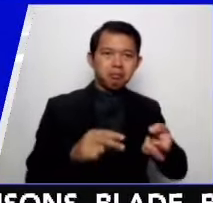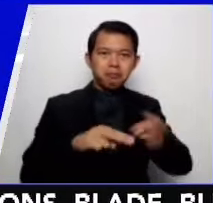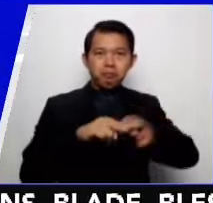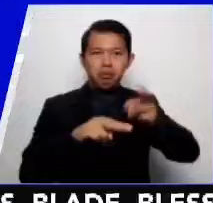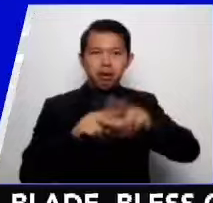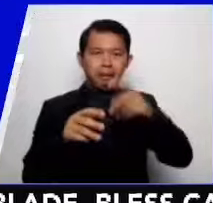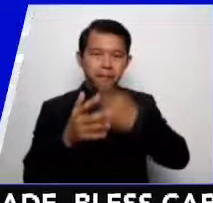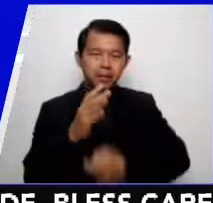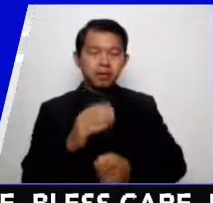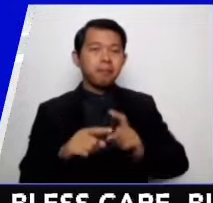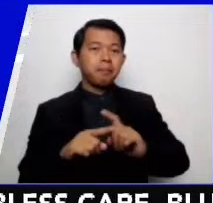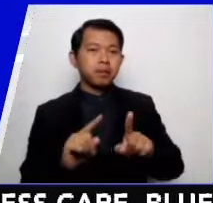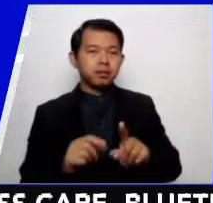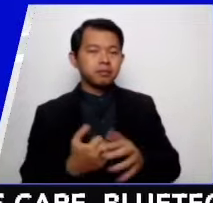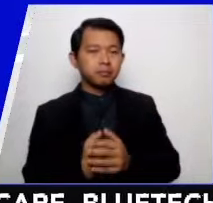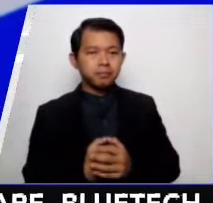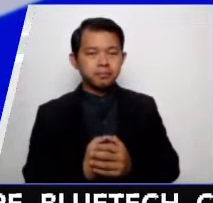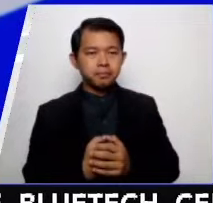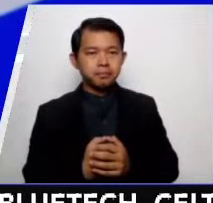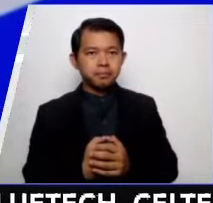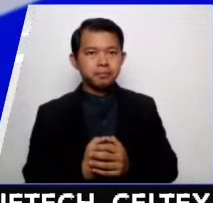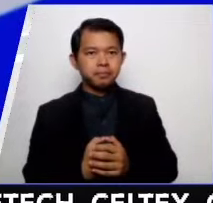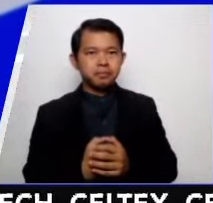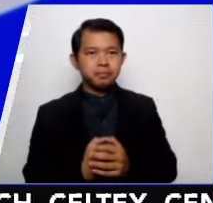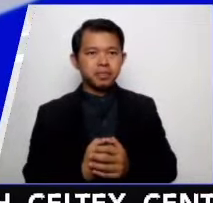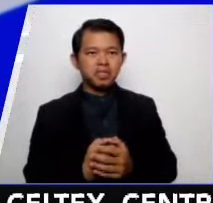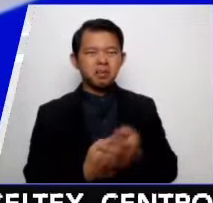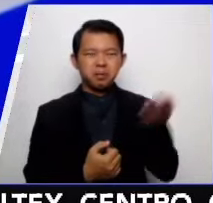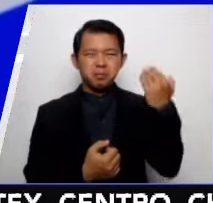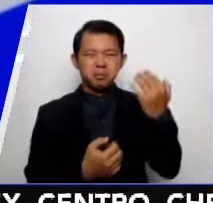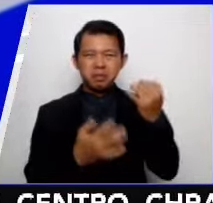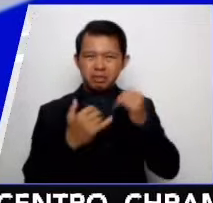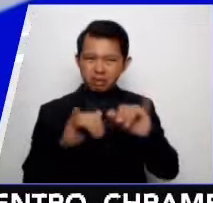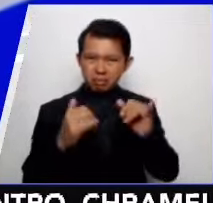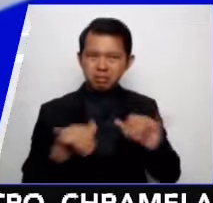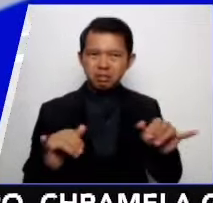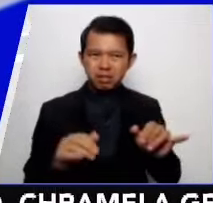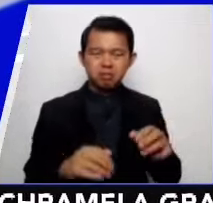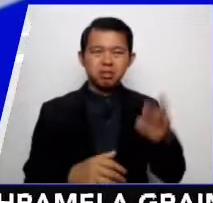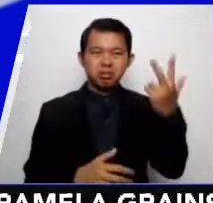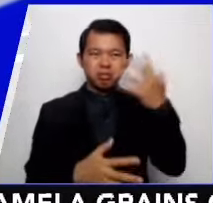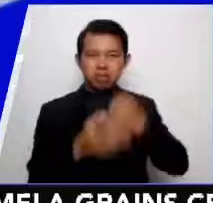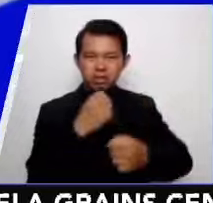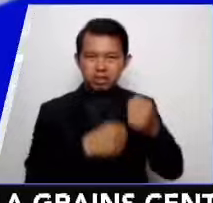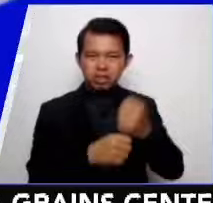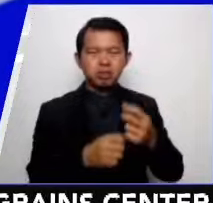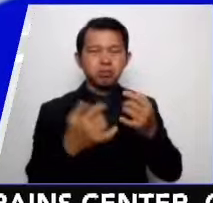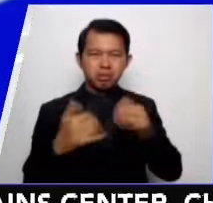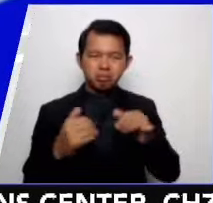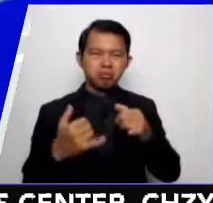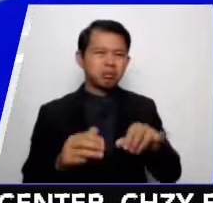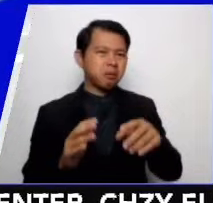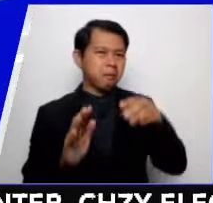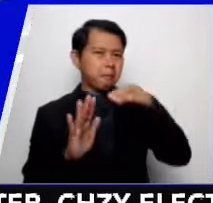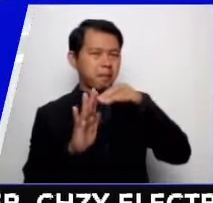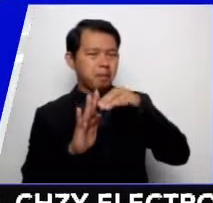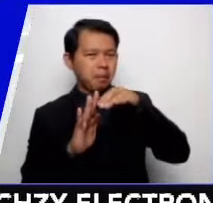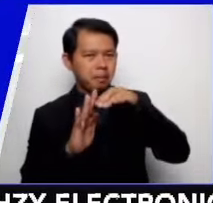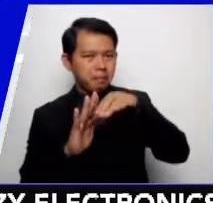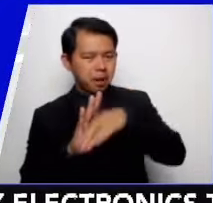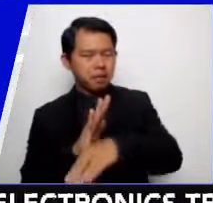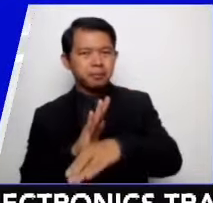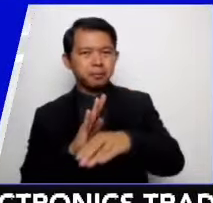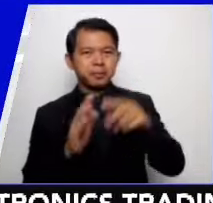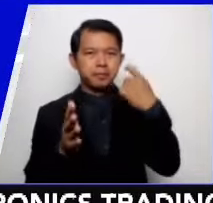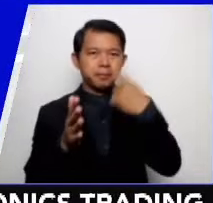ang tariff na nila dati pa eh, 3 years ago na eh, mababa na. So kung talagang bababa